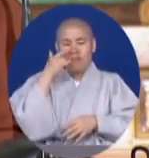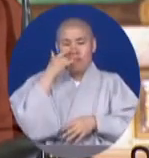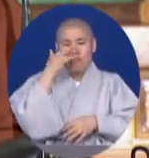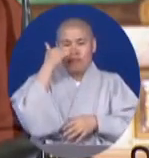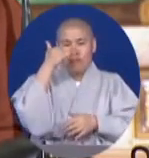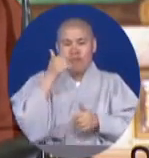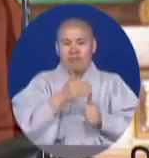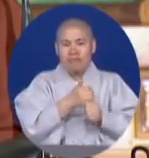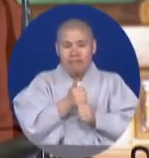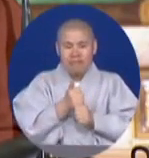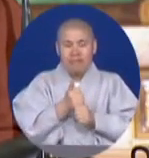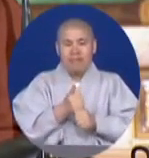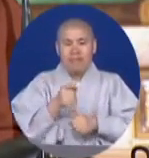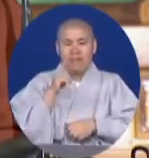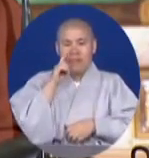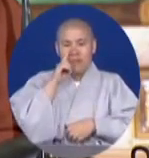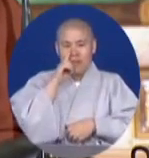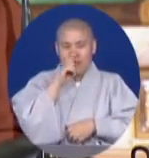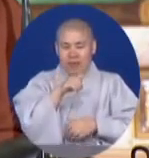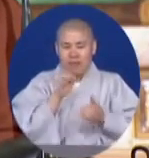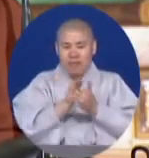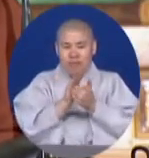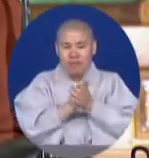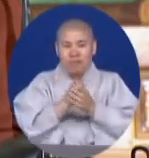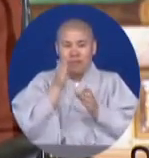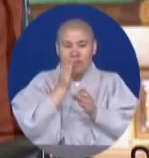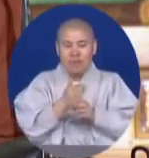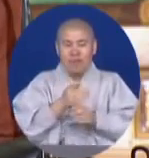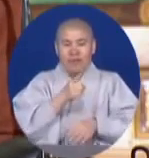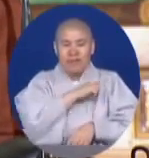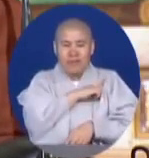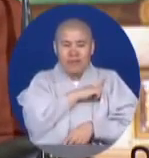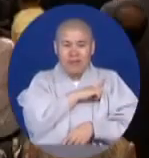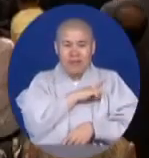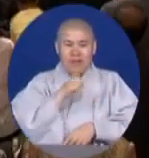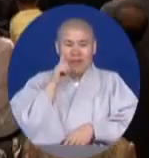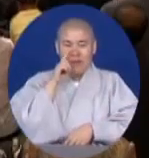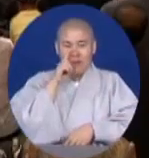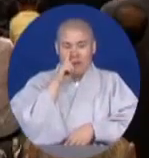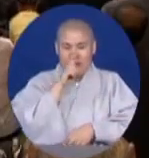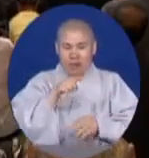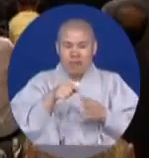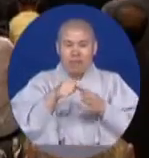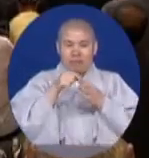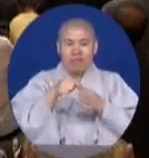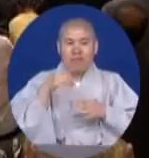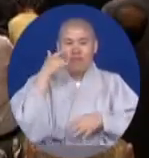그러니까 아주 악한 법 중에 첫째 악한 법은 부모예요.